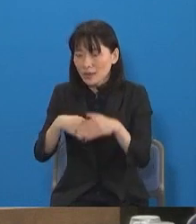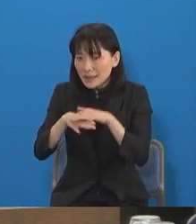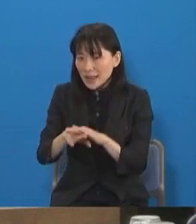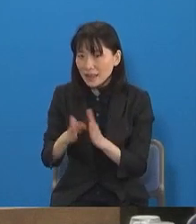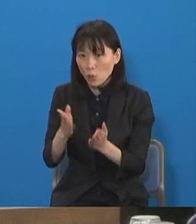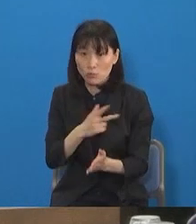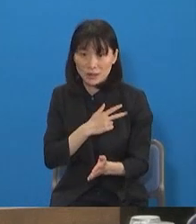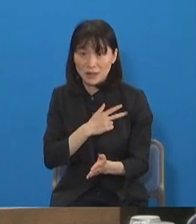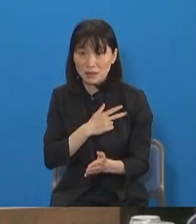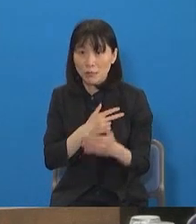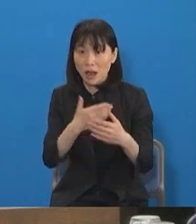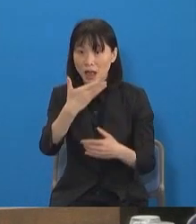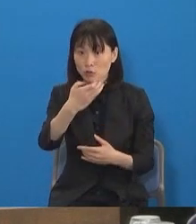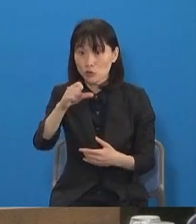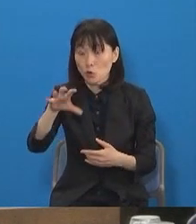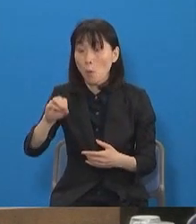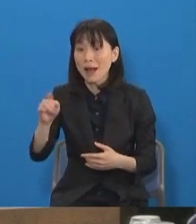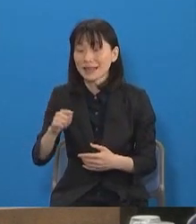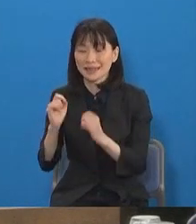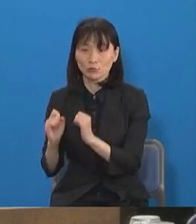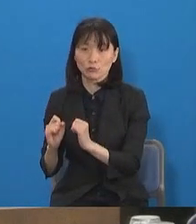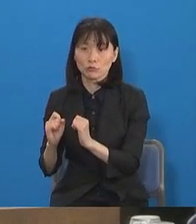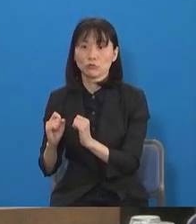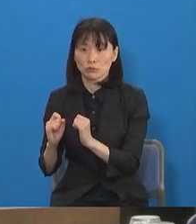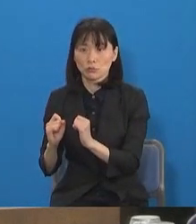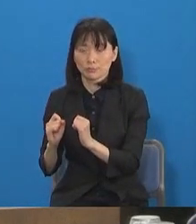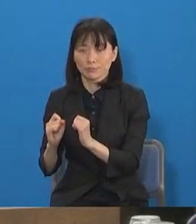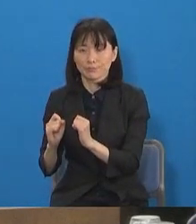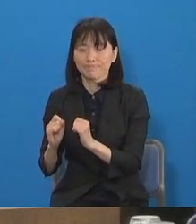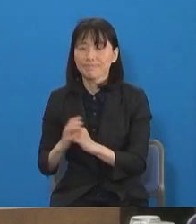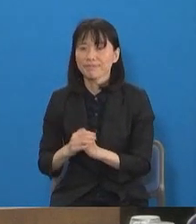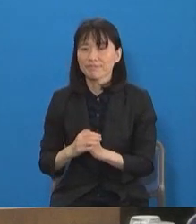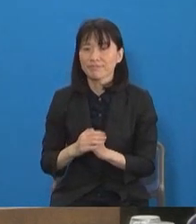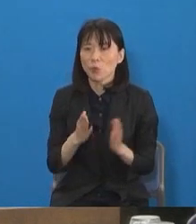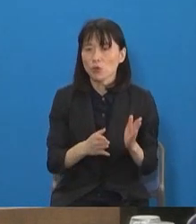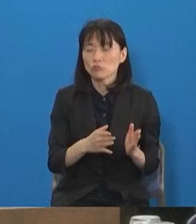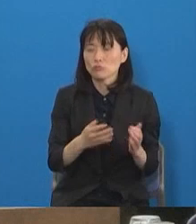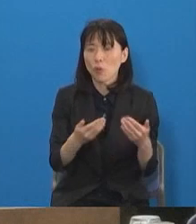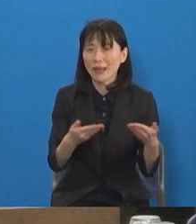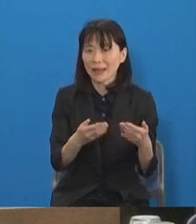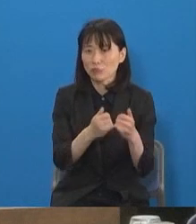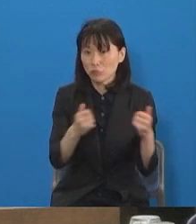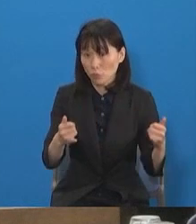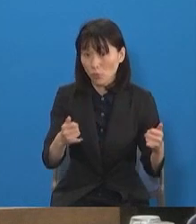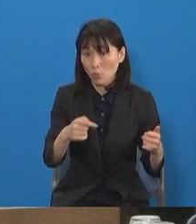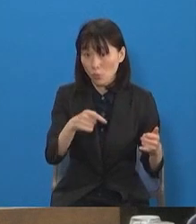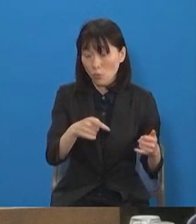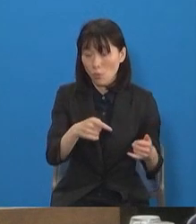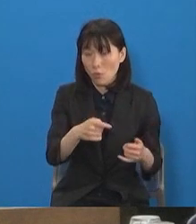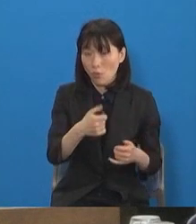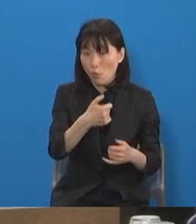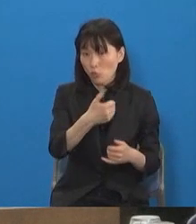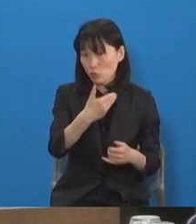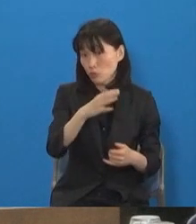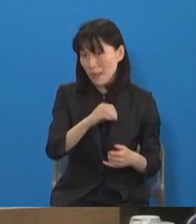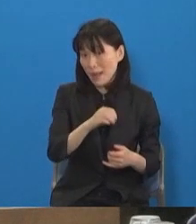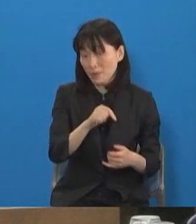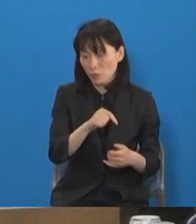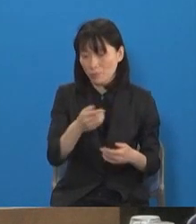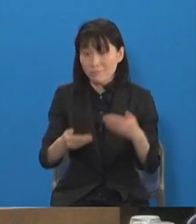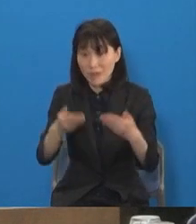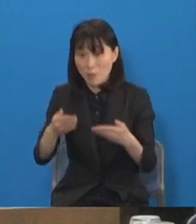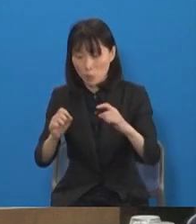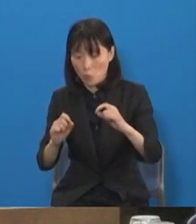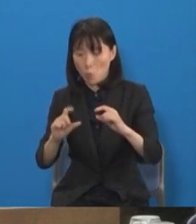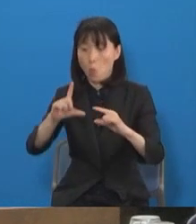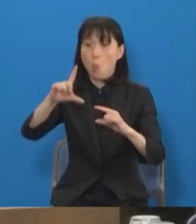は約95万人となっており、保育現場で従事している保育士の約59万人を大